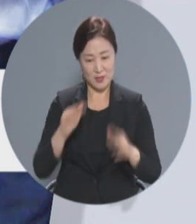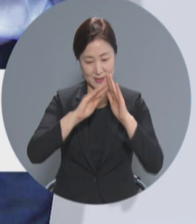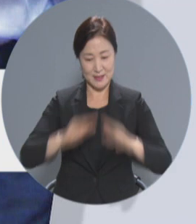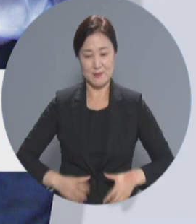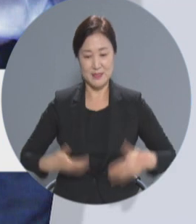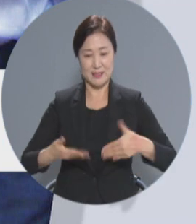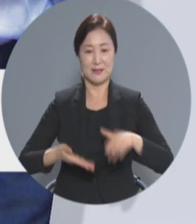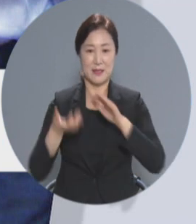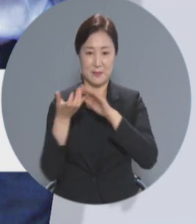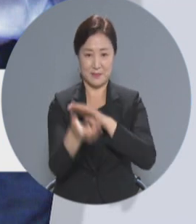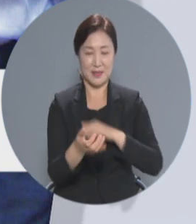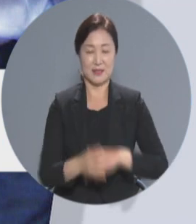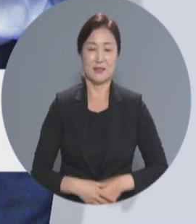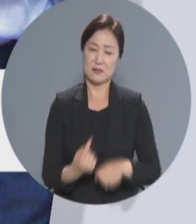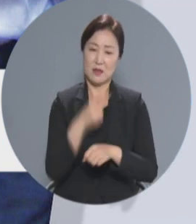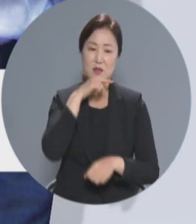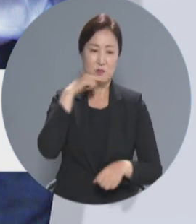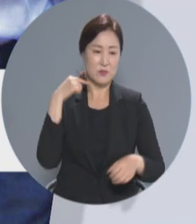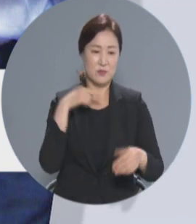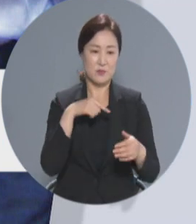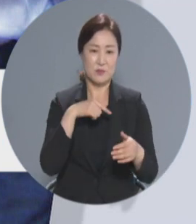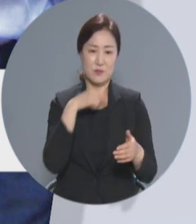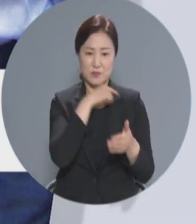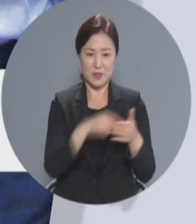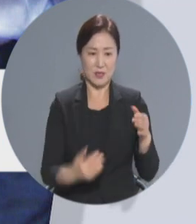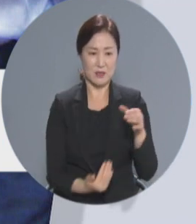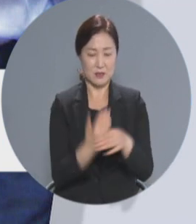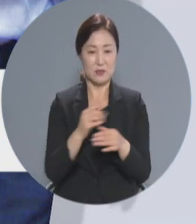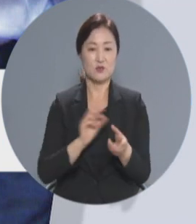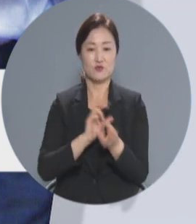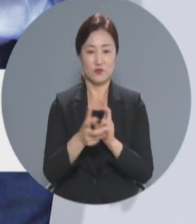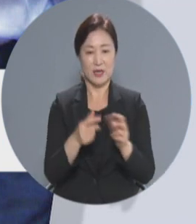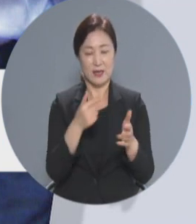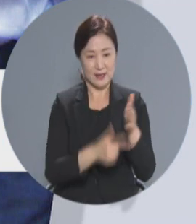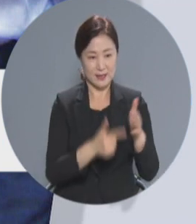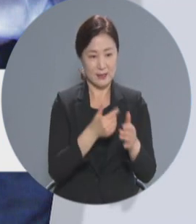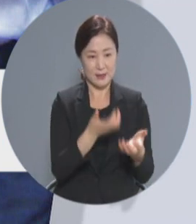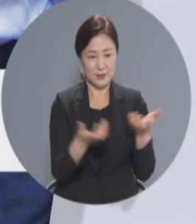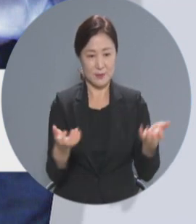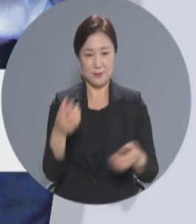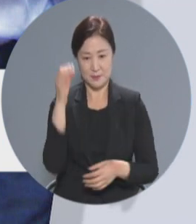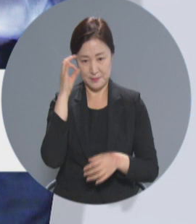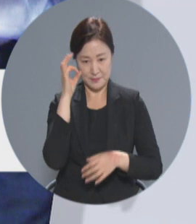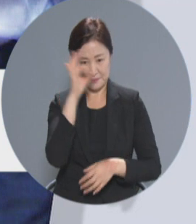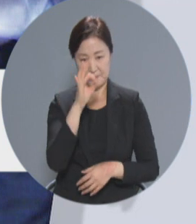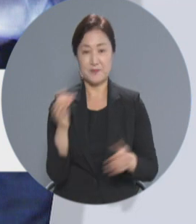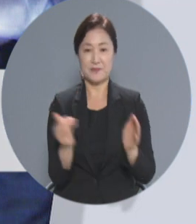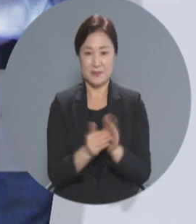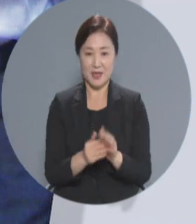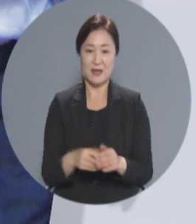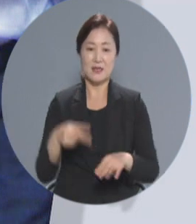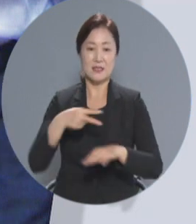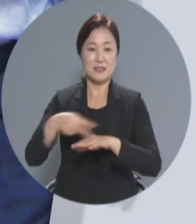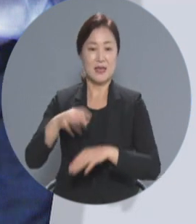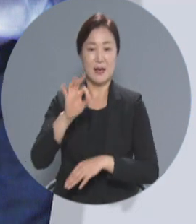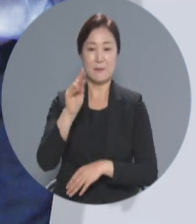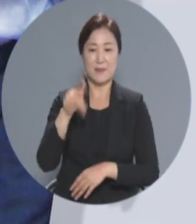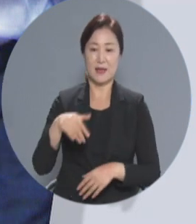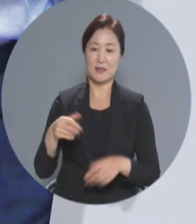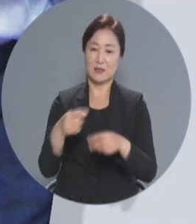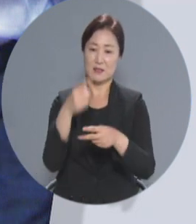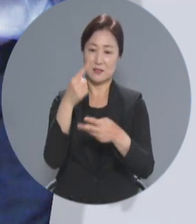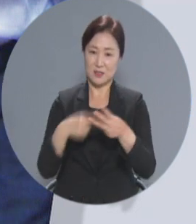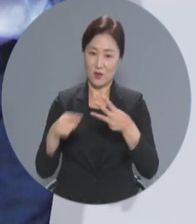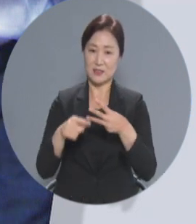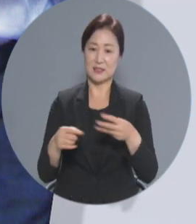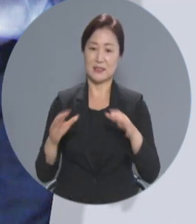전 총리는 지난해 수해를 입은 구례와 강진 다산초당을 방문한 데 이어 신안군 압회정시 종친회에